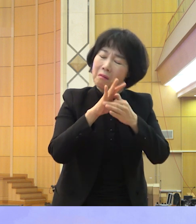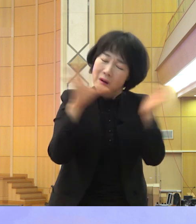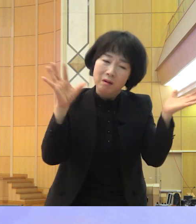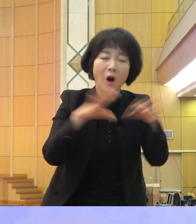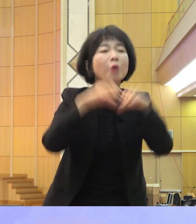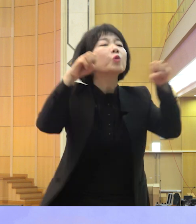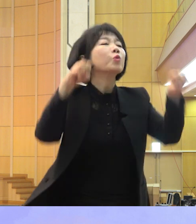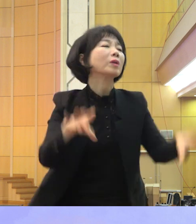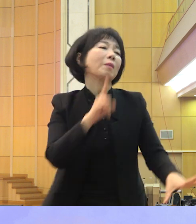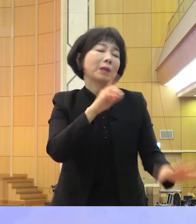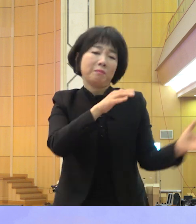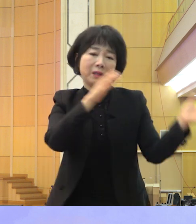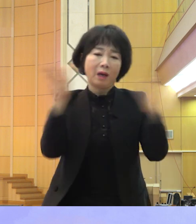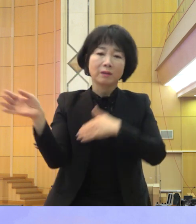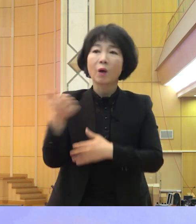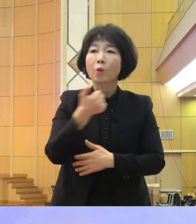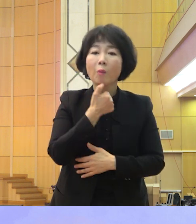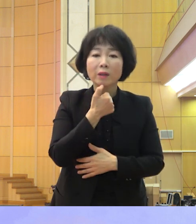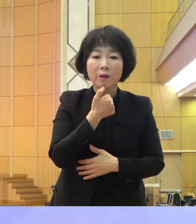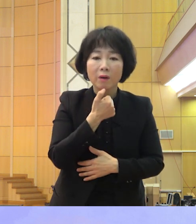로마서 2장 28절 가볼까요?